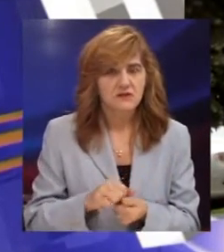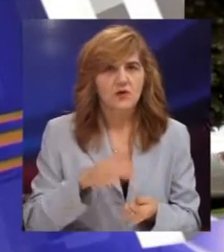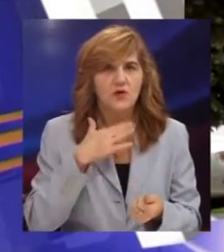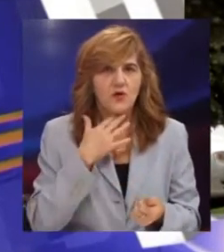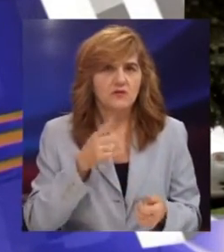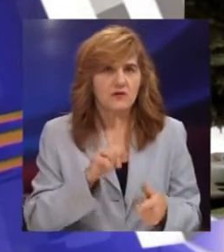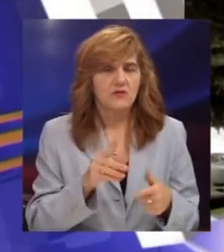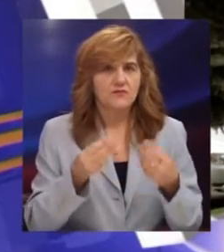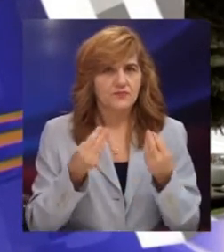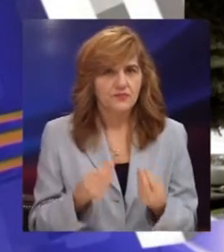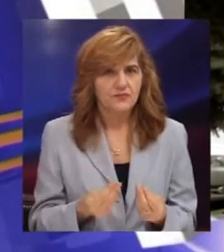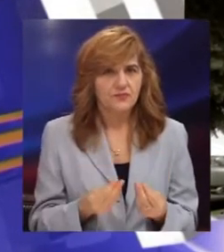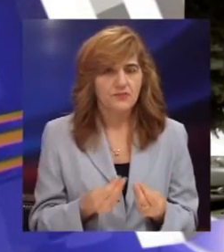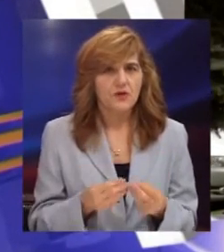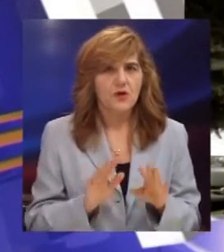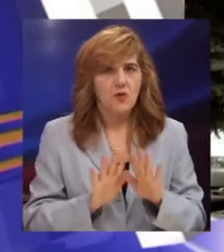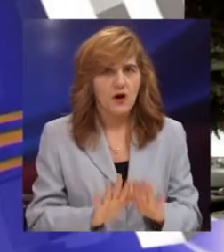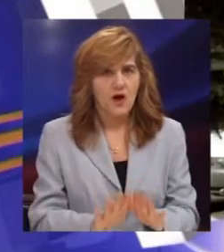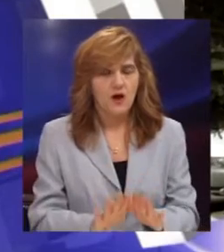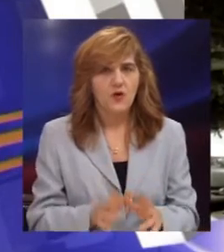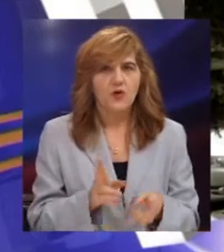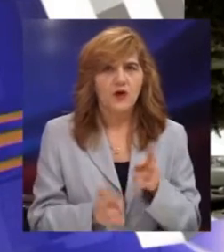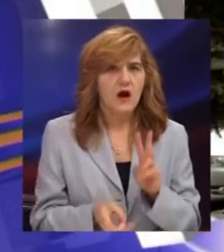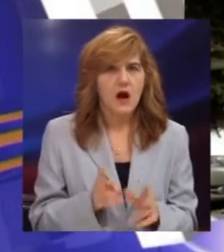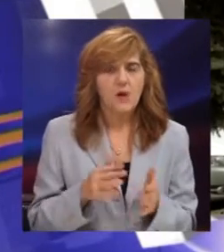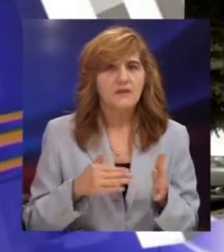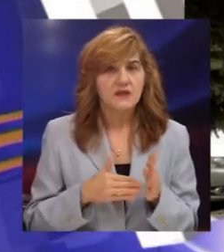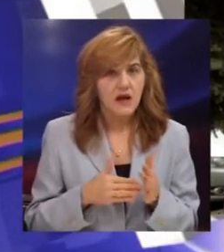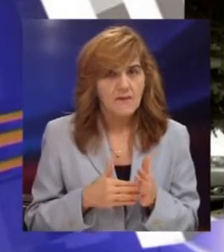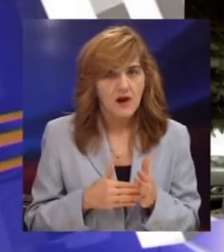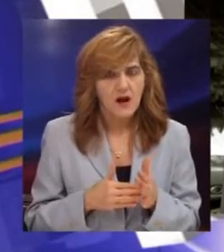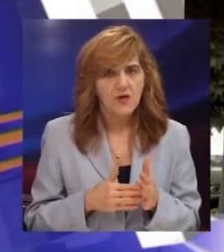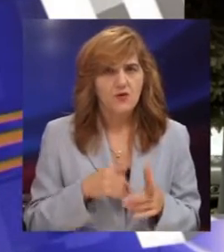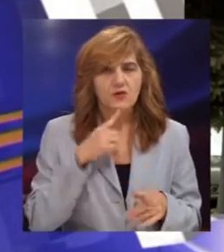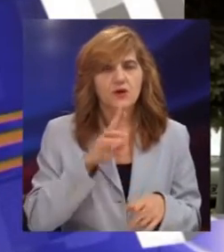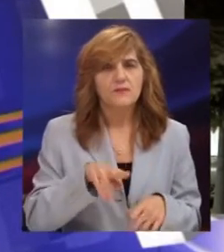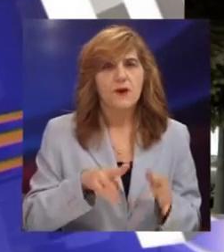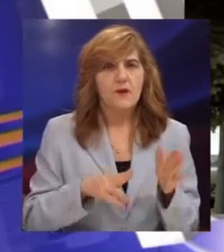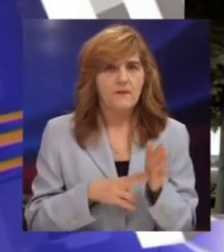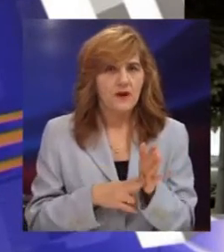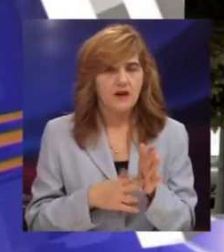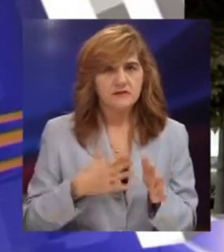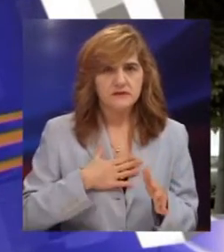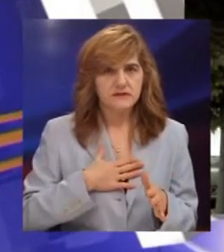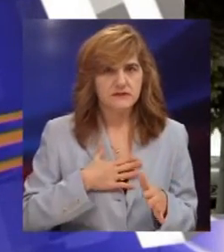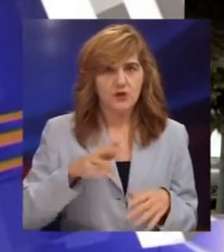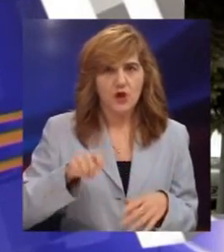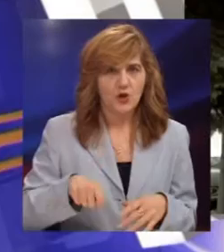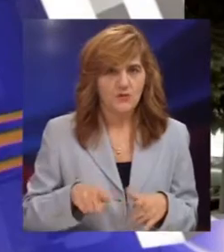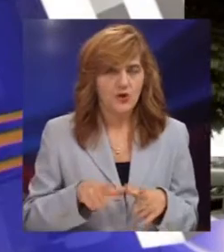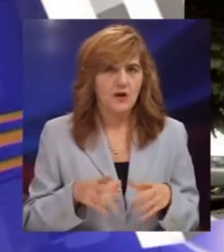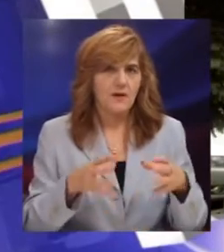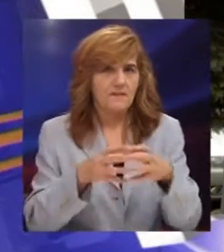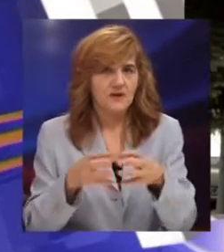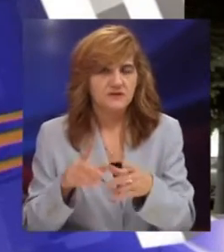god ne funkcioniše onako kako bi trebalo da funkcioniše, da građani imaju pravo otići kod svog odbornika, da li je to mesna